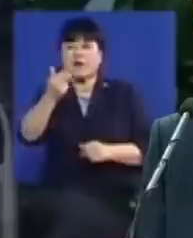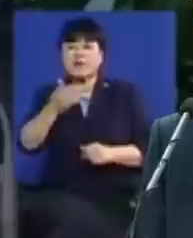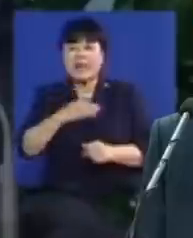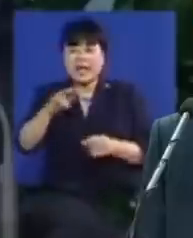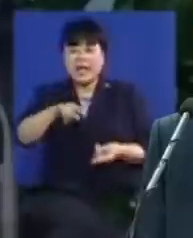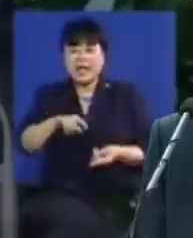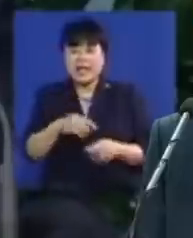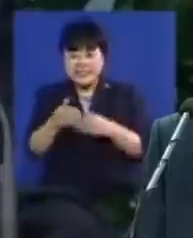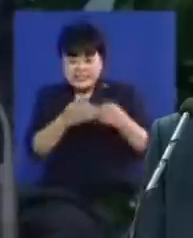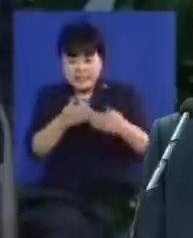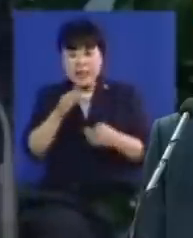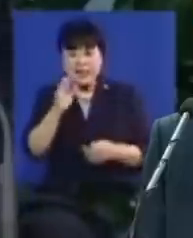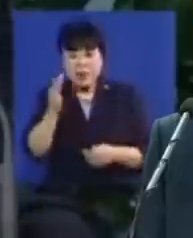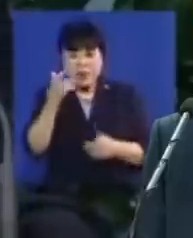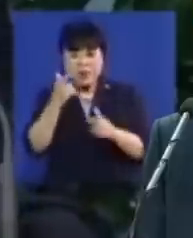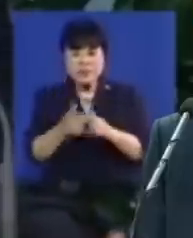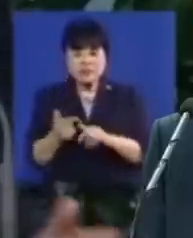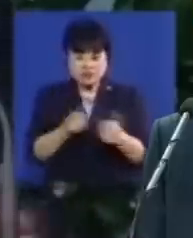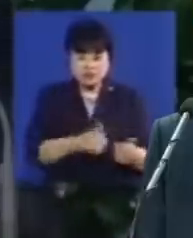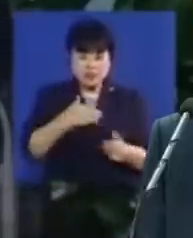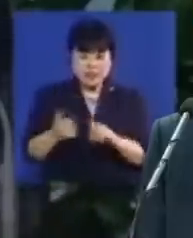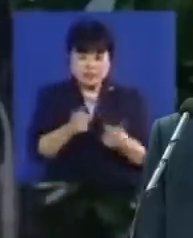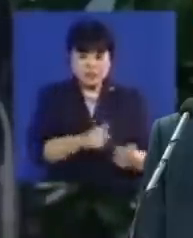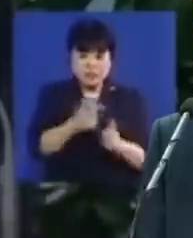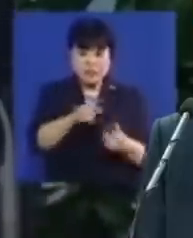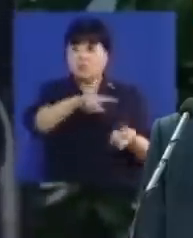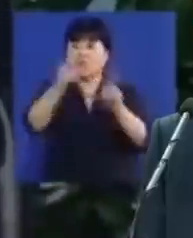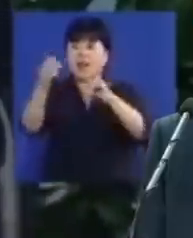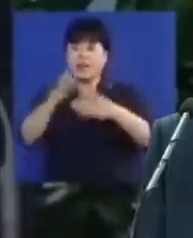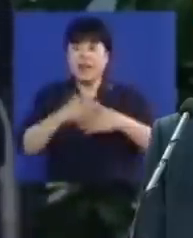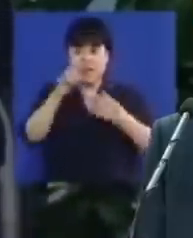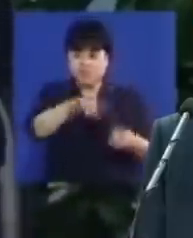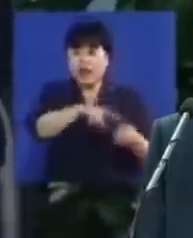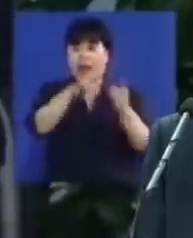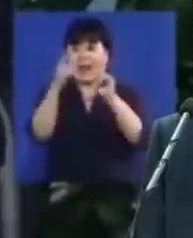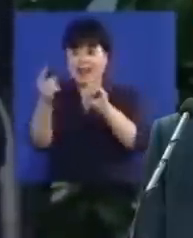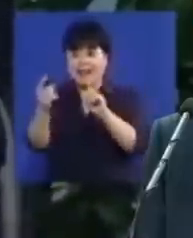돼요. 그러므로 예수 죽음 내 죽음, 예수 부활 내 부활,